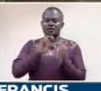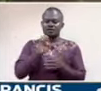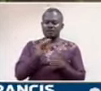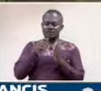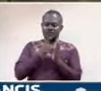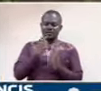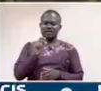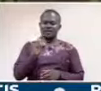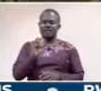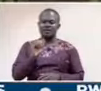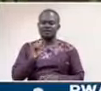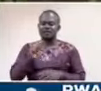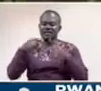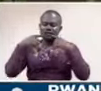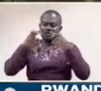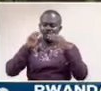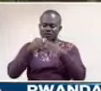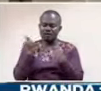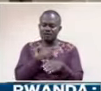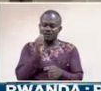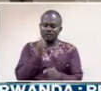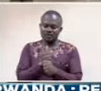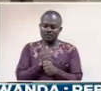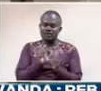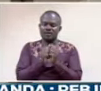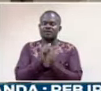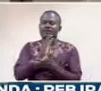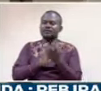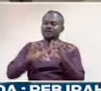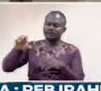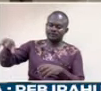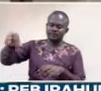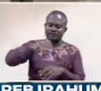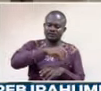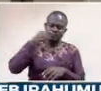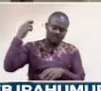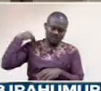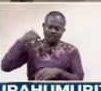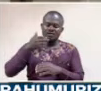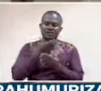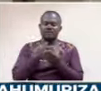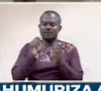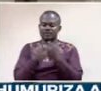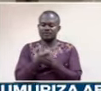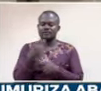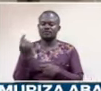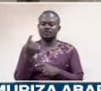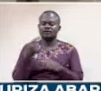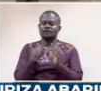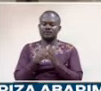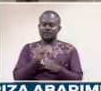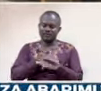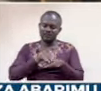Dr. Ndayambaje Herne avuga ko hari amakosa yakozwe hamwe na hamwe ku buryo abo bireba bajurira agakosorwa gusa,